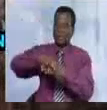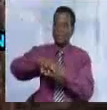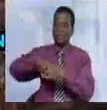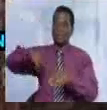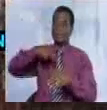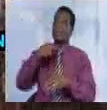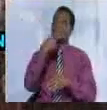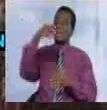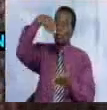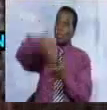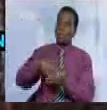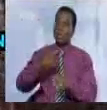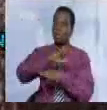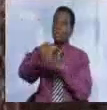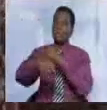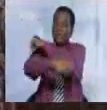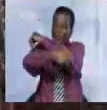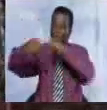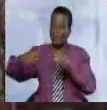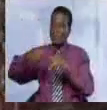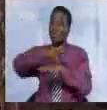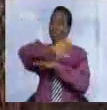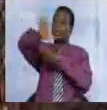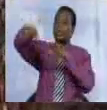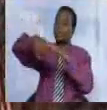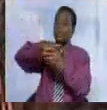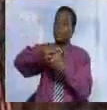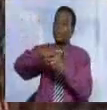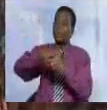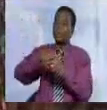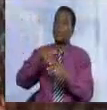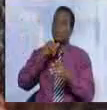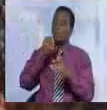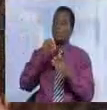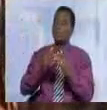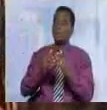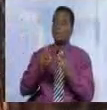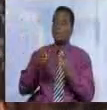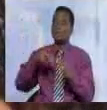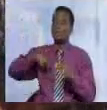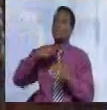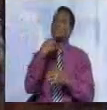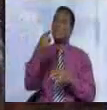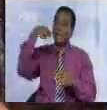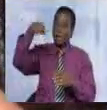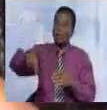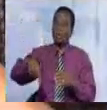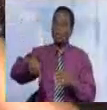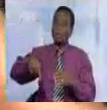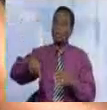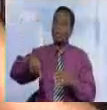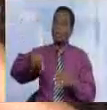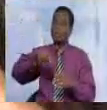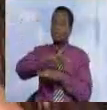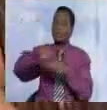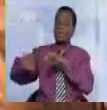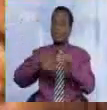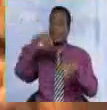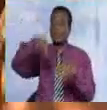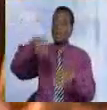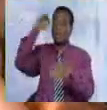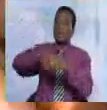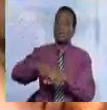allons réaffirmer toutes les fraudes, toutes les imperfections. Nous allons rappeler tout ce qui a fait que ces élections